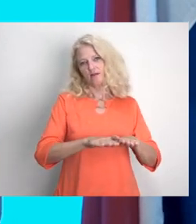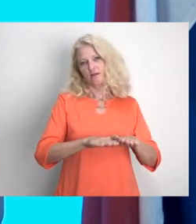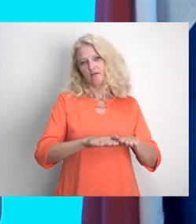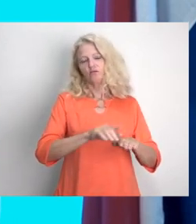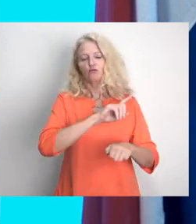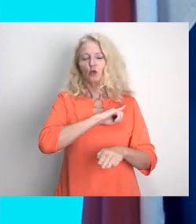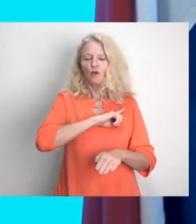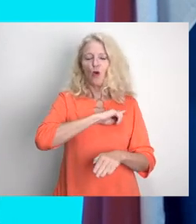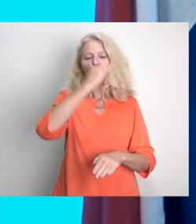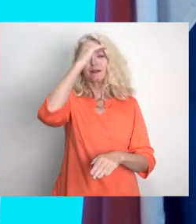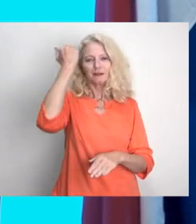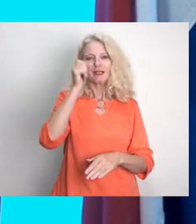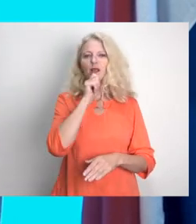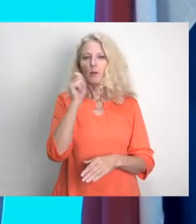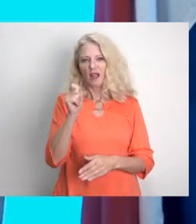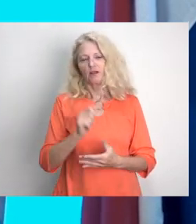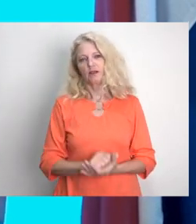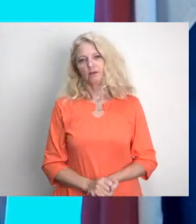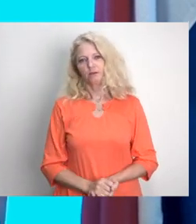conform de normale procedure.